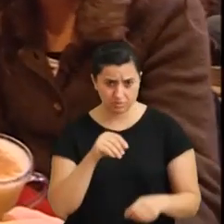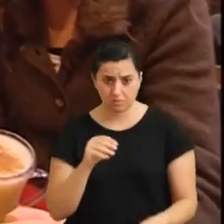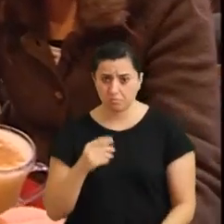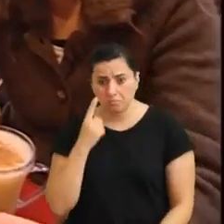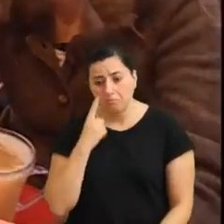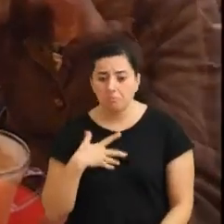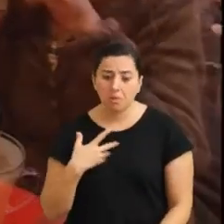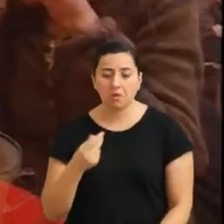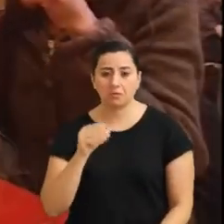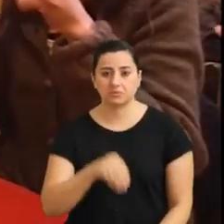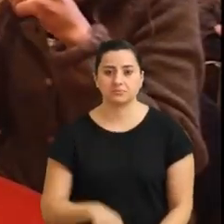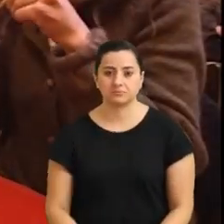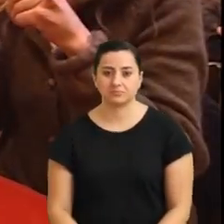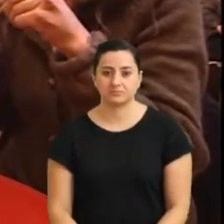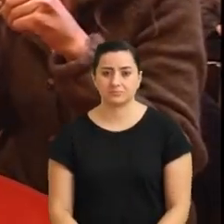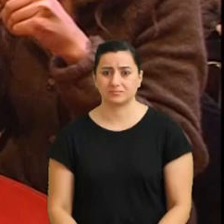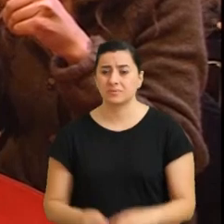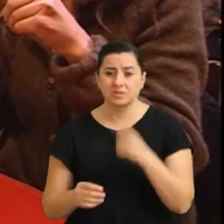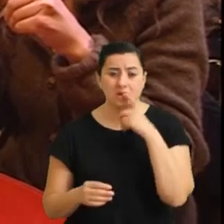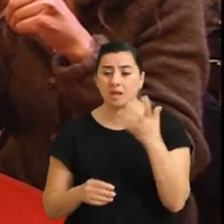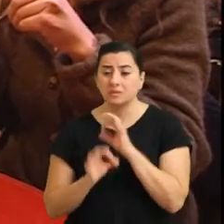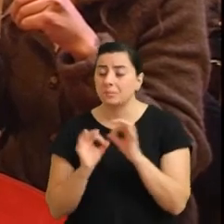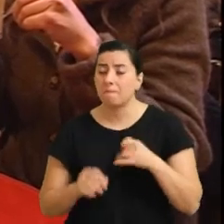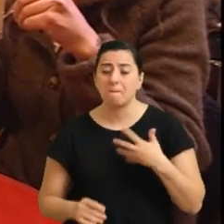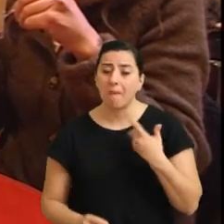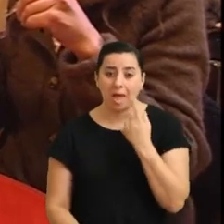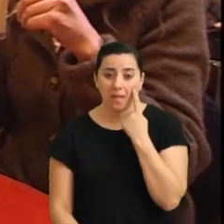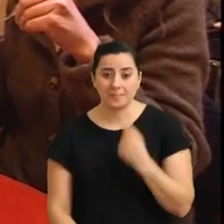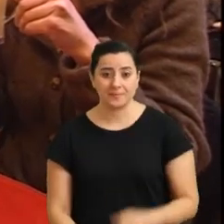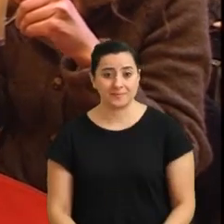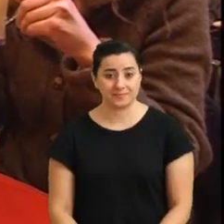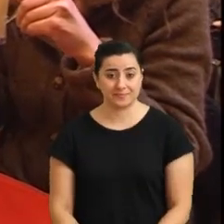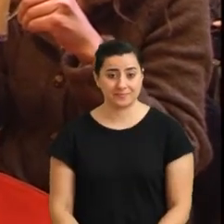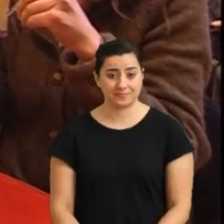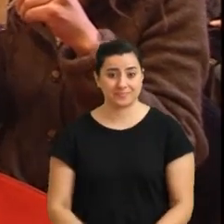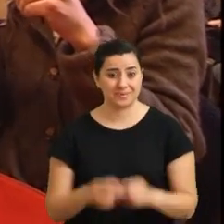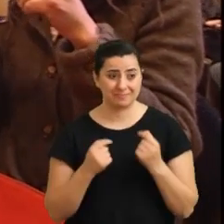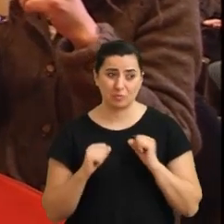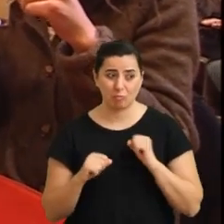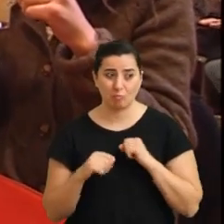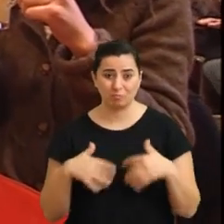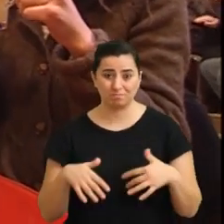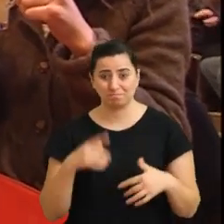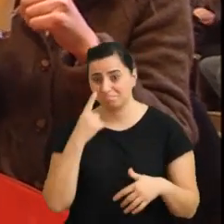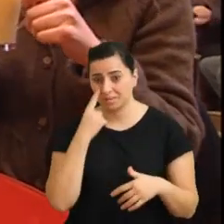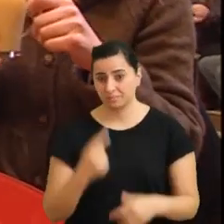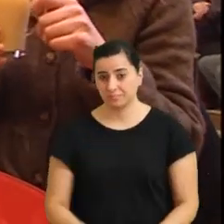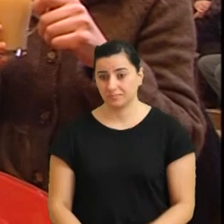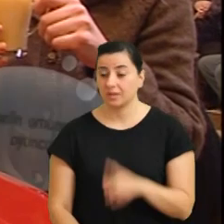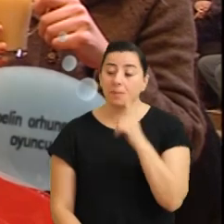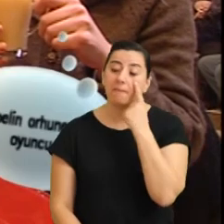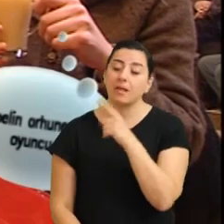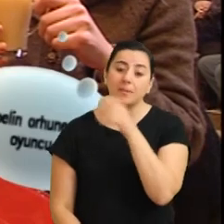At bana da. Ben çok merak ediyorum, yıllardır içmiyorum yalnız, biliyor musun? Ben de merak ediyorum ama biraz tedirginim. Hadi bir iç bakalım, önce sen